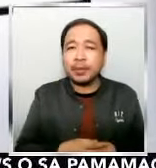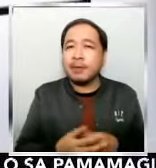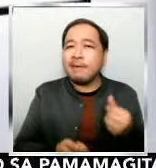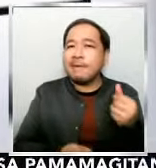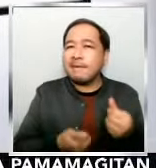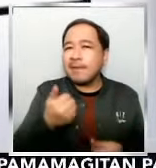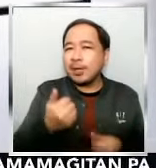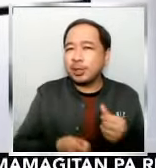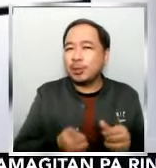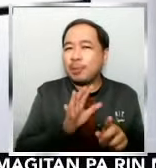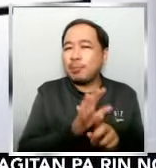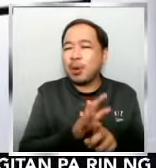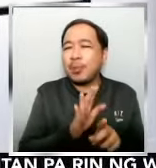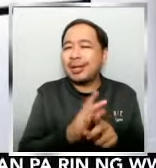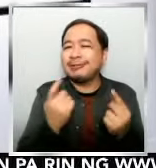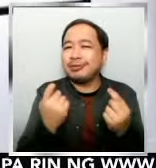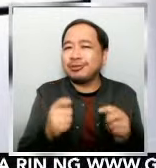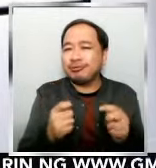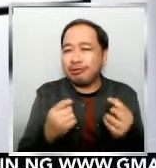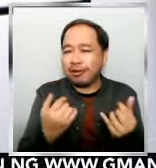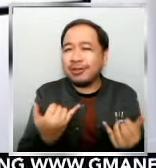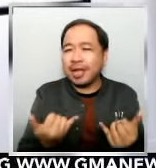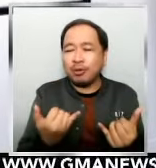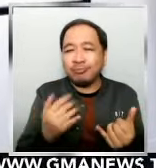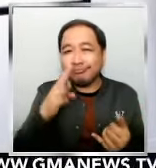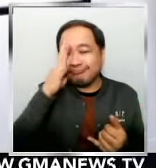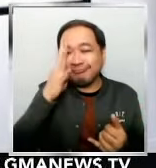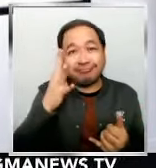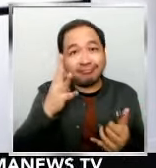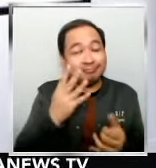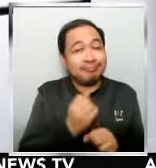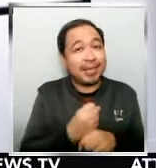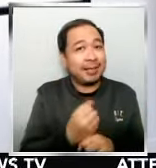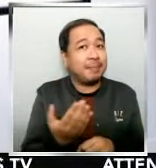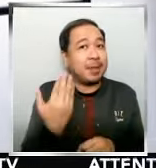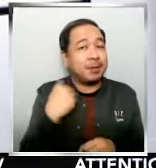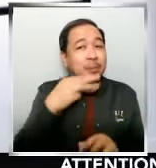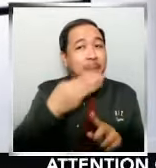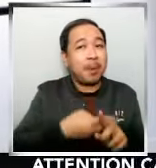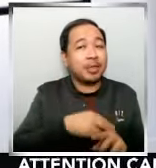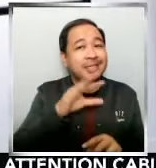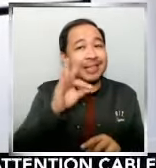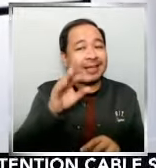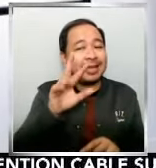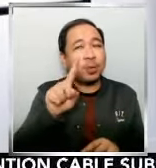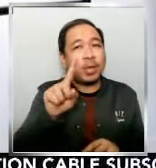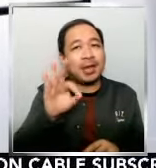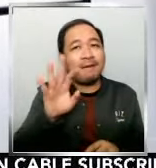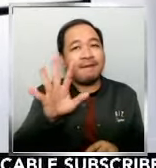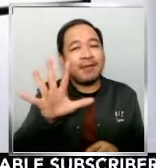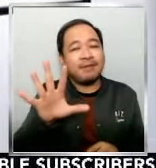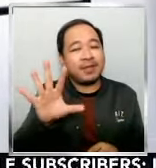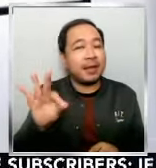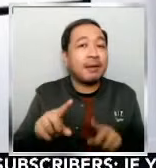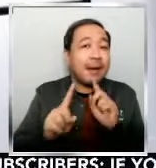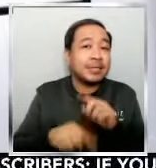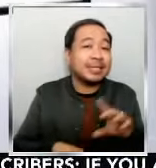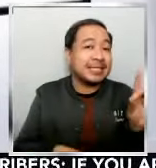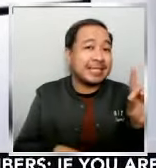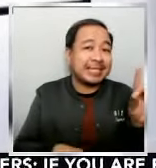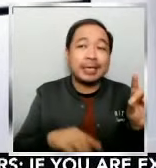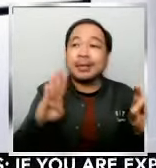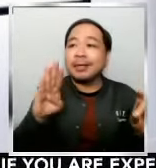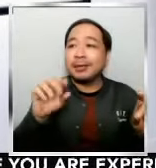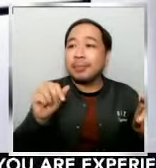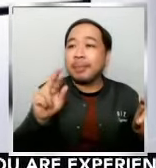laruan ang naimbento at unang ipinakilala noong March 9, 1959? Ang tamang sagot, letter D, Barbie doll.